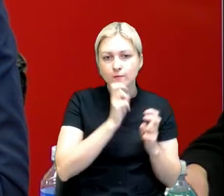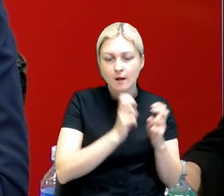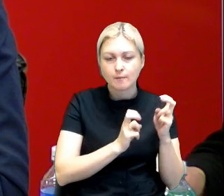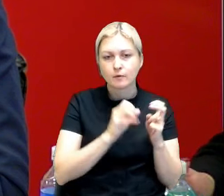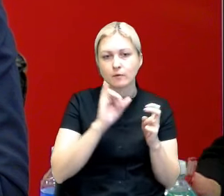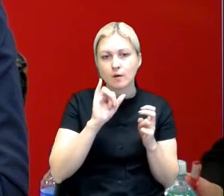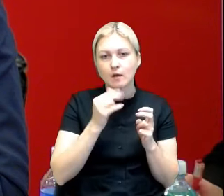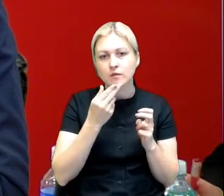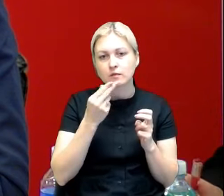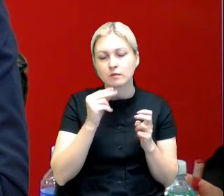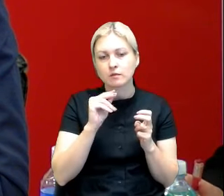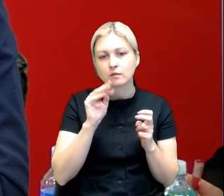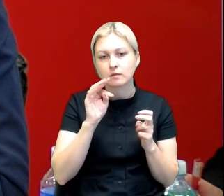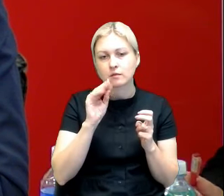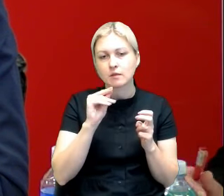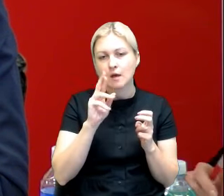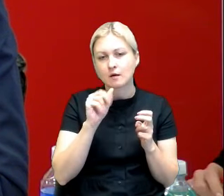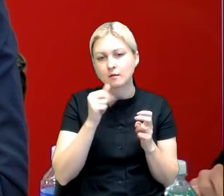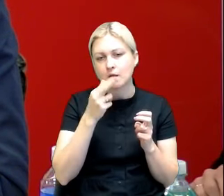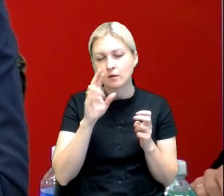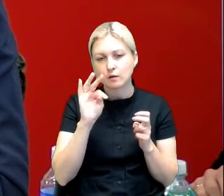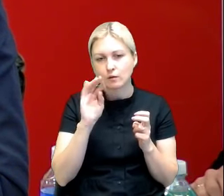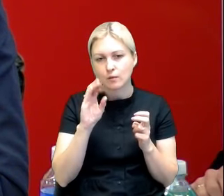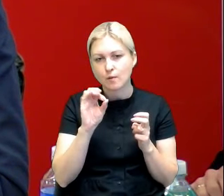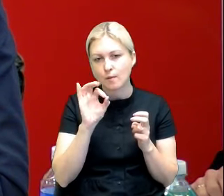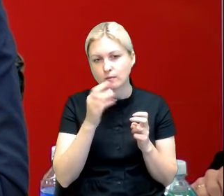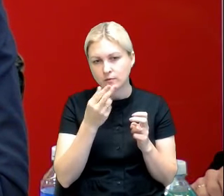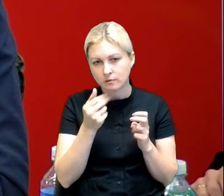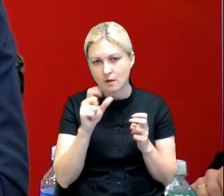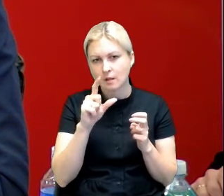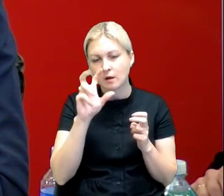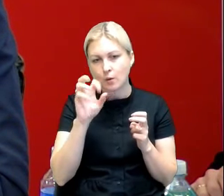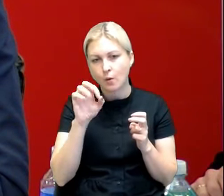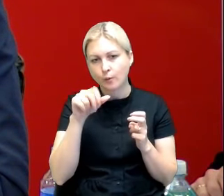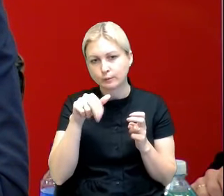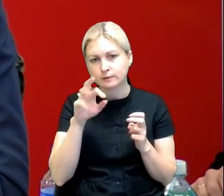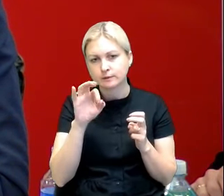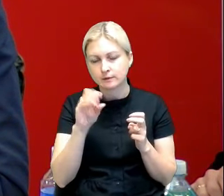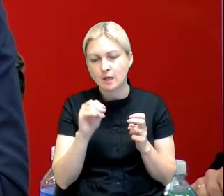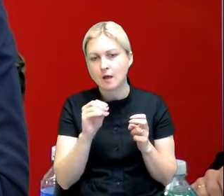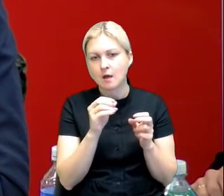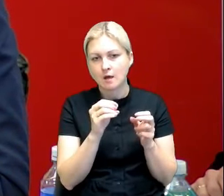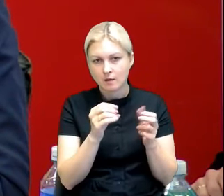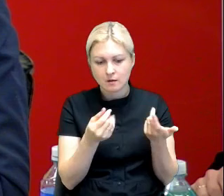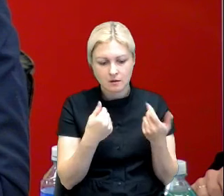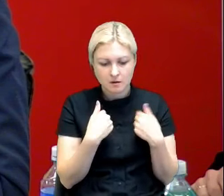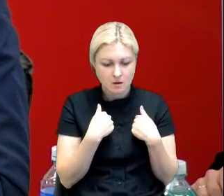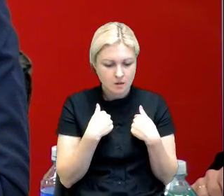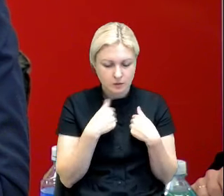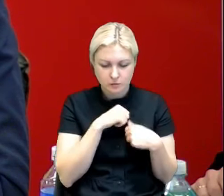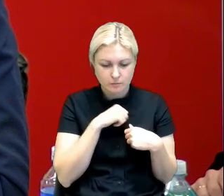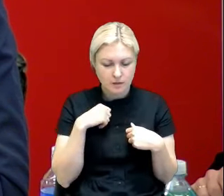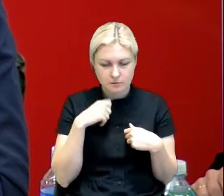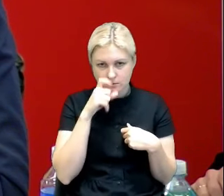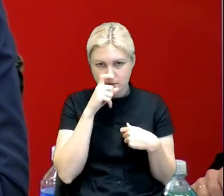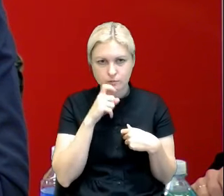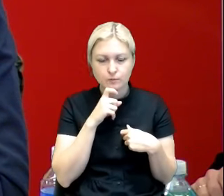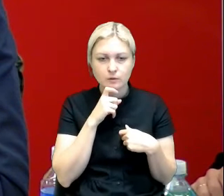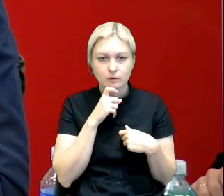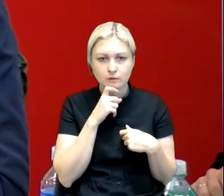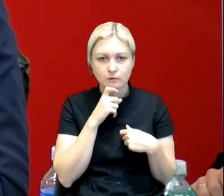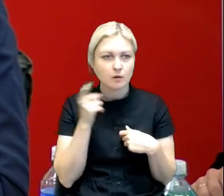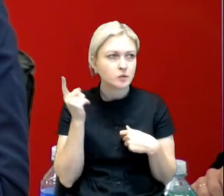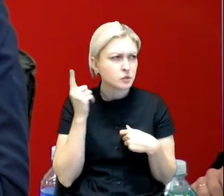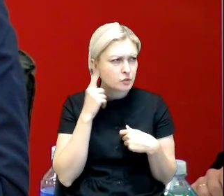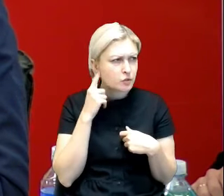dalies tai man šita ši dalis tikrai yra visiškai nesuvokiama aš dažnai girdžiu būtent iš